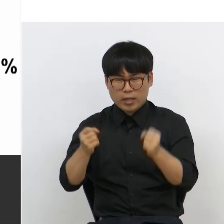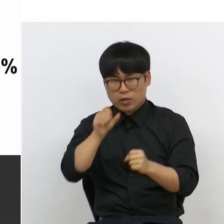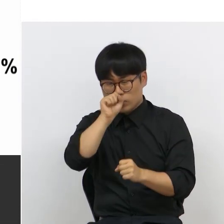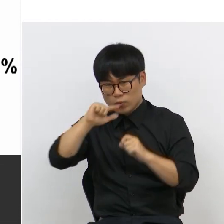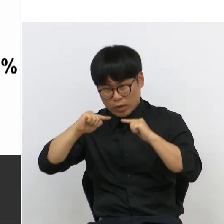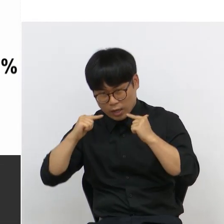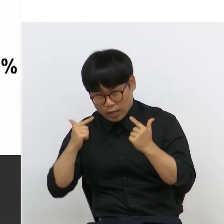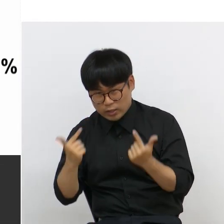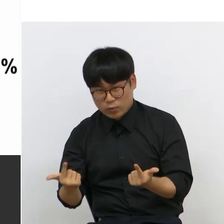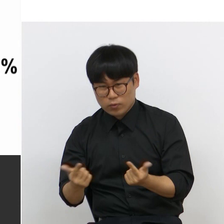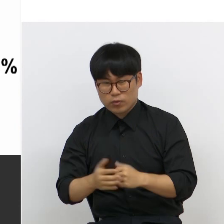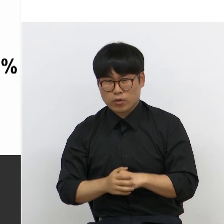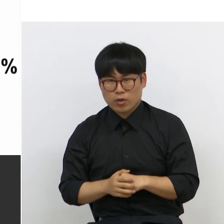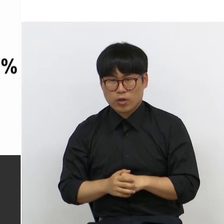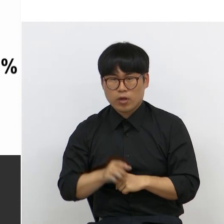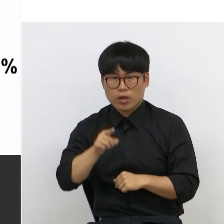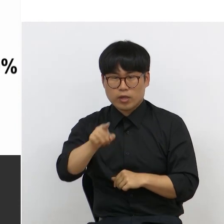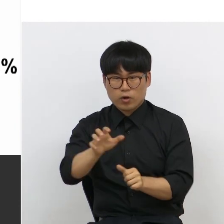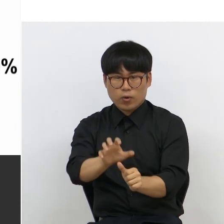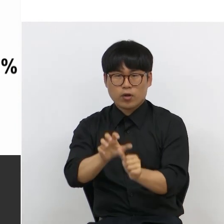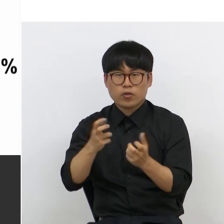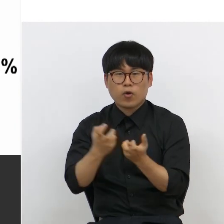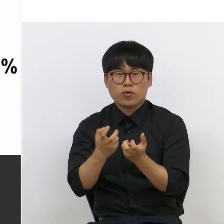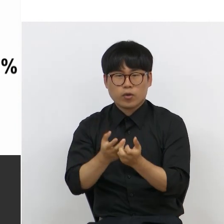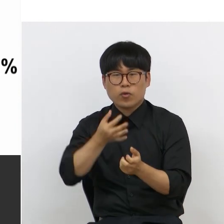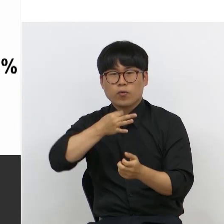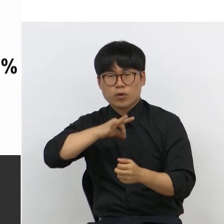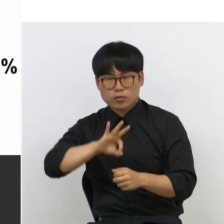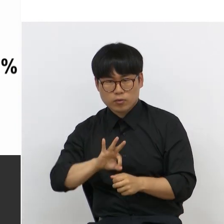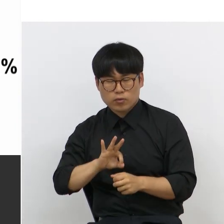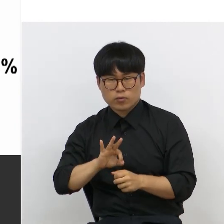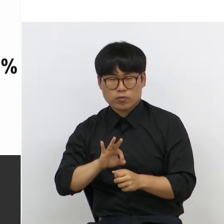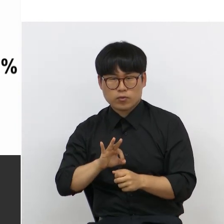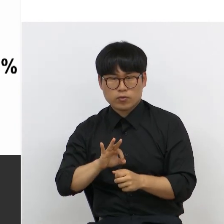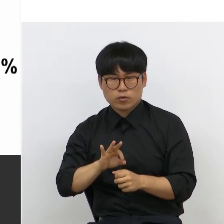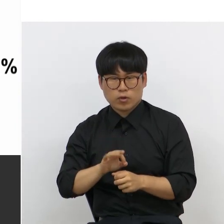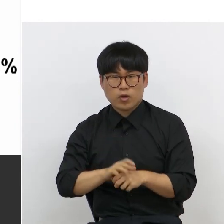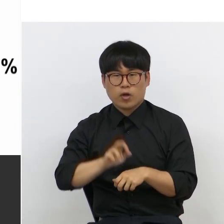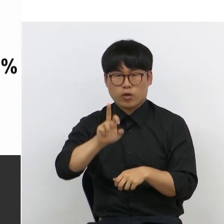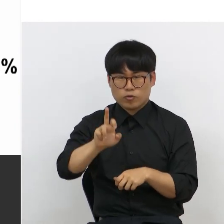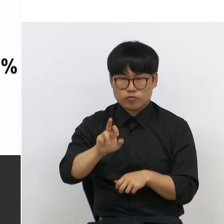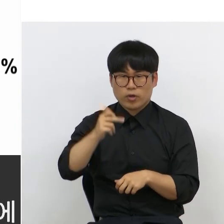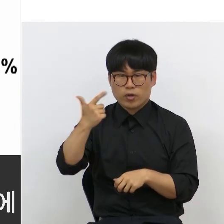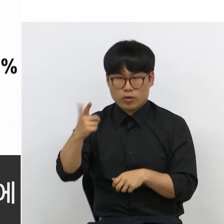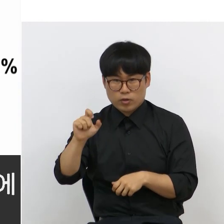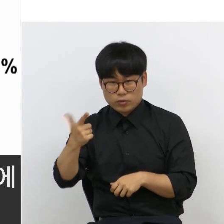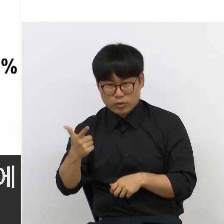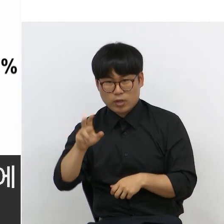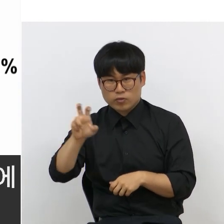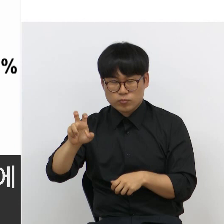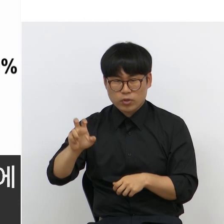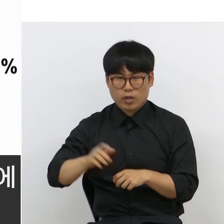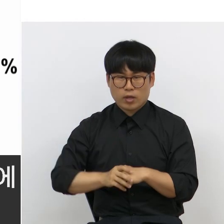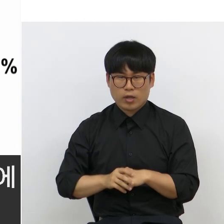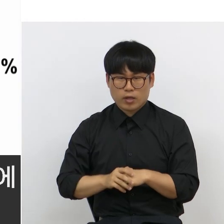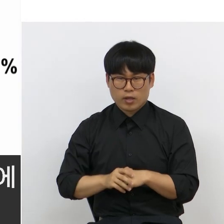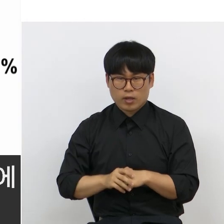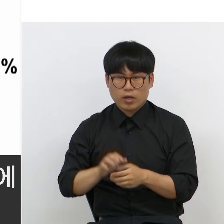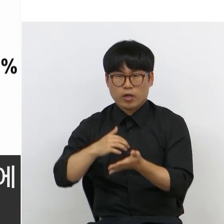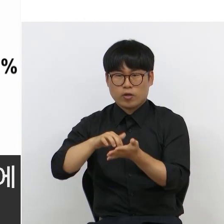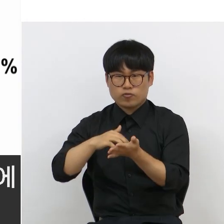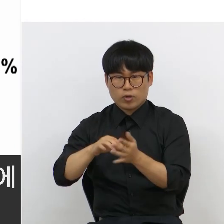이 전극으로 어떻게 효율적으로 소리를 주냐에 따라서 뭐 12개 전극이냐 16개 전극이냐 이런 전극들의 개수가